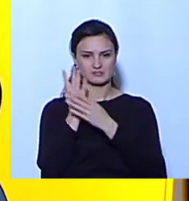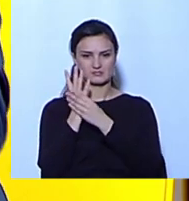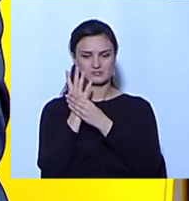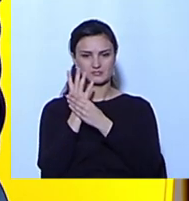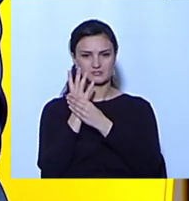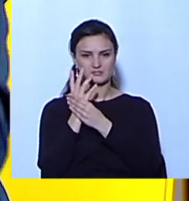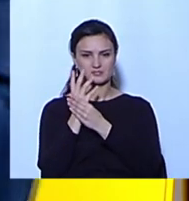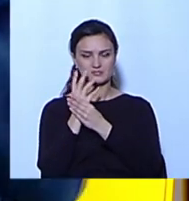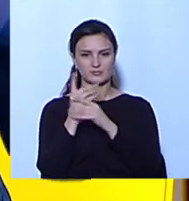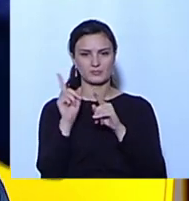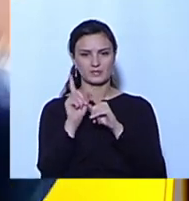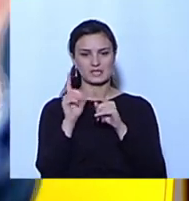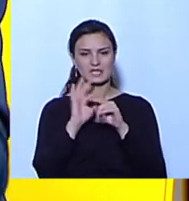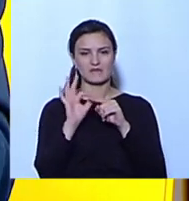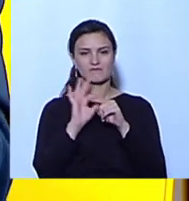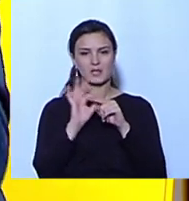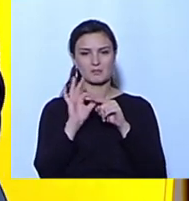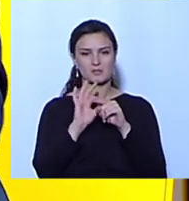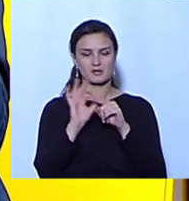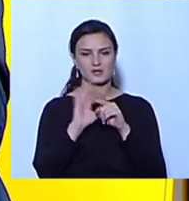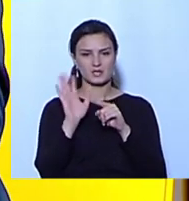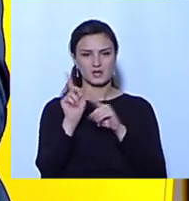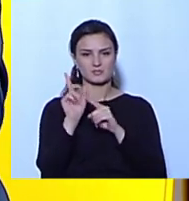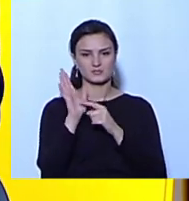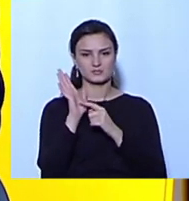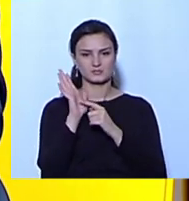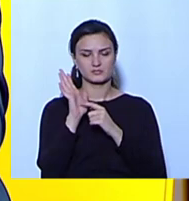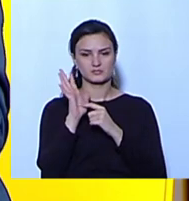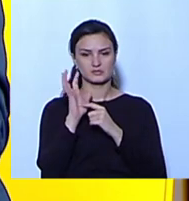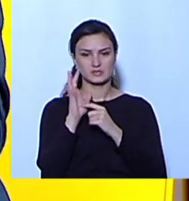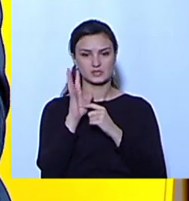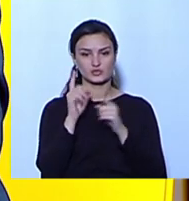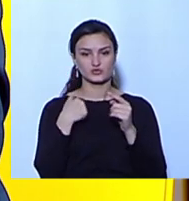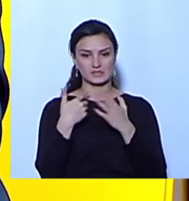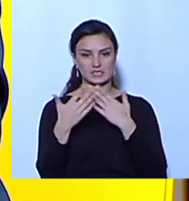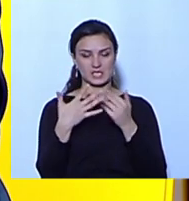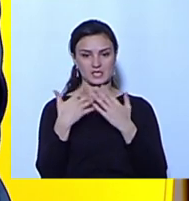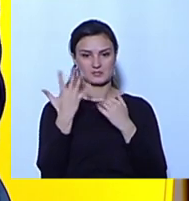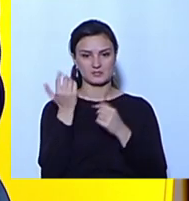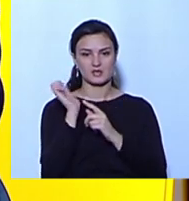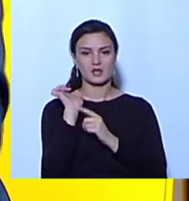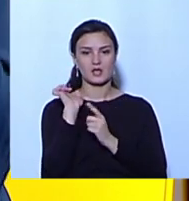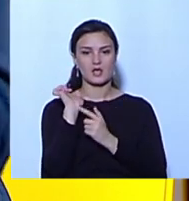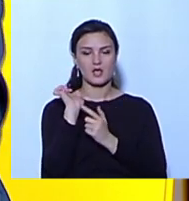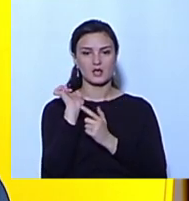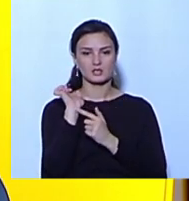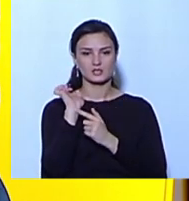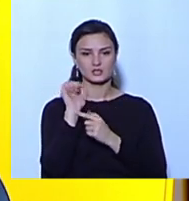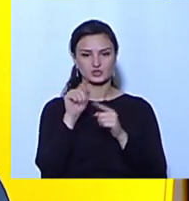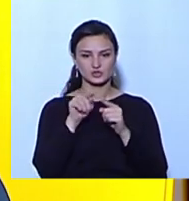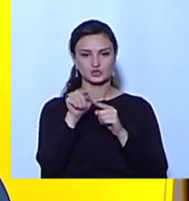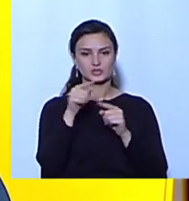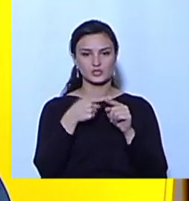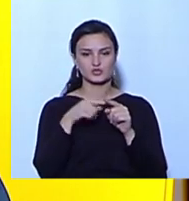საერთოდ ნერვები ხდება. ოღონ ნერვები აგვეშალეს ის არ არის. ეს არის ის, რაც აინერვირებს ჩვენ კიდურს. აი აქ როგორც ასე ვთქვათ, გვირაბში